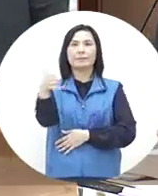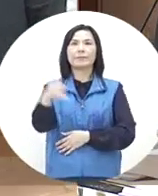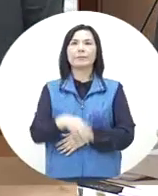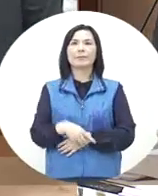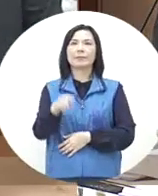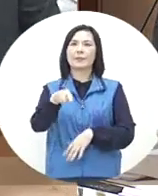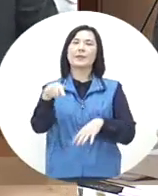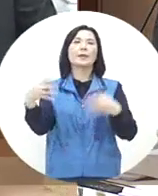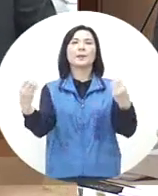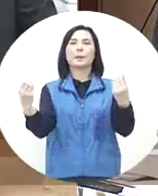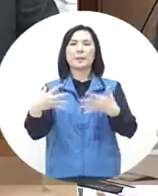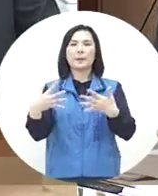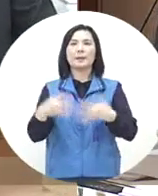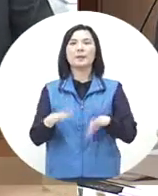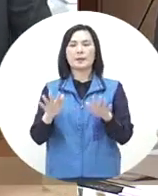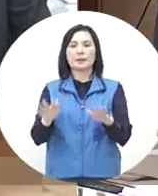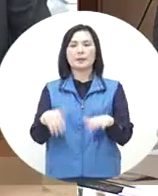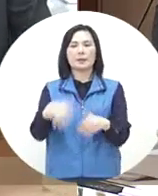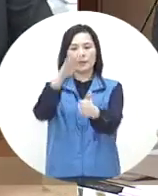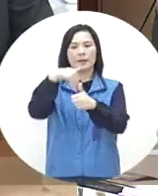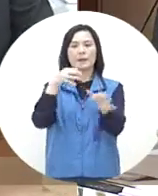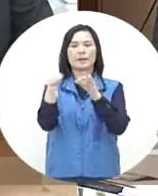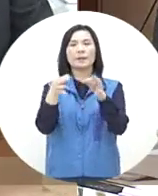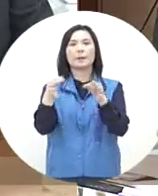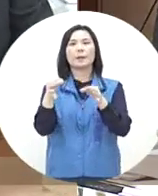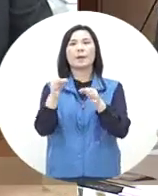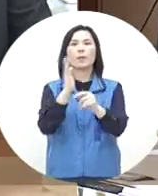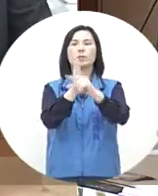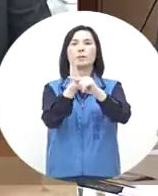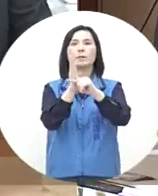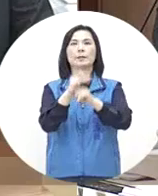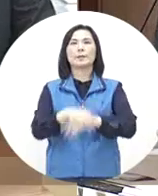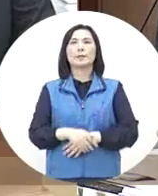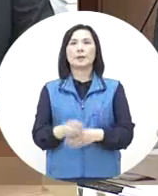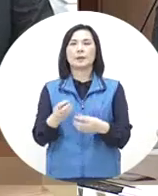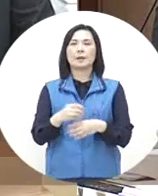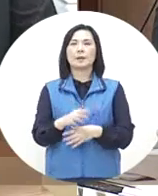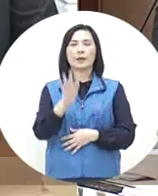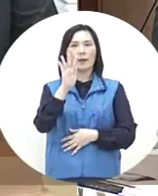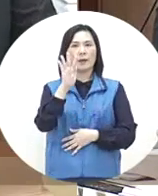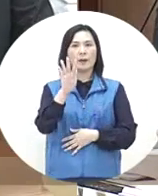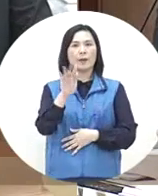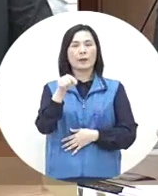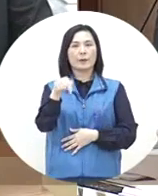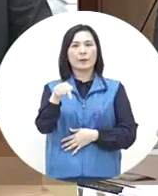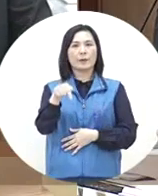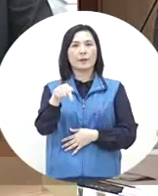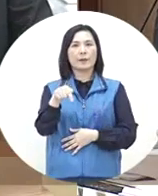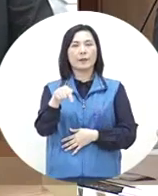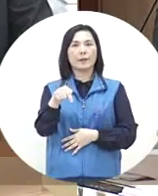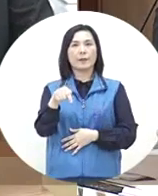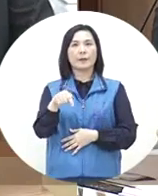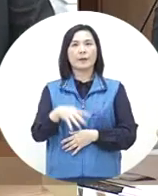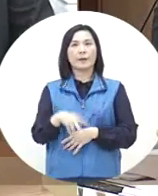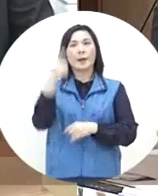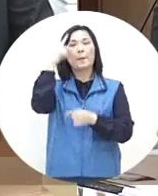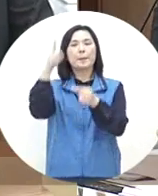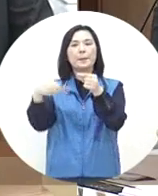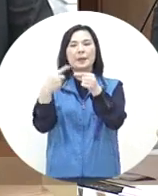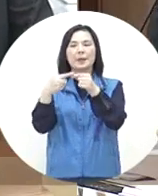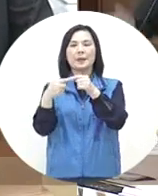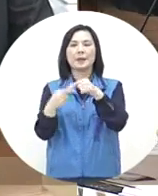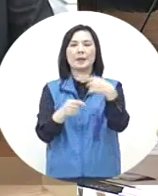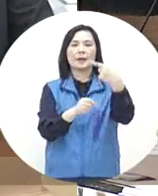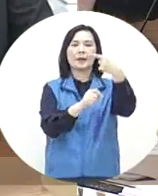我们现在就是已经在招商了，啊，然后这个就是部分我们那个明年上半年应该可